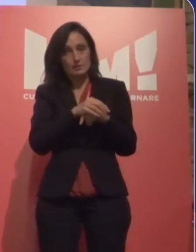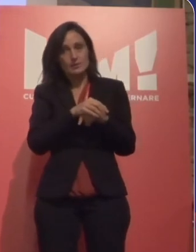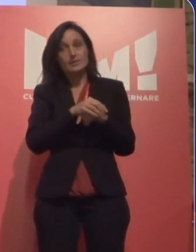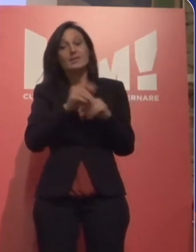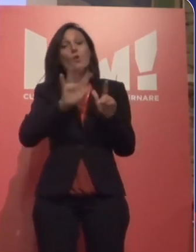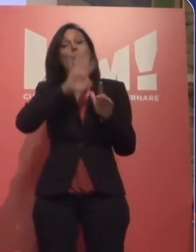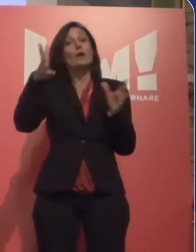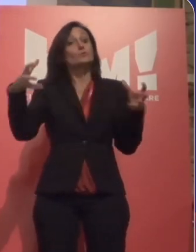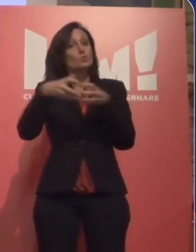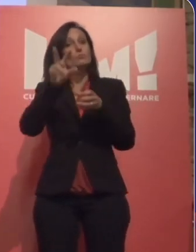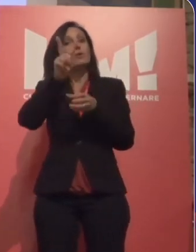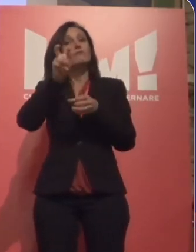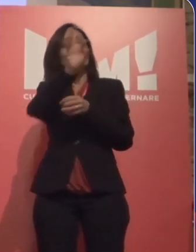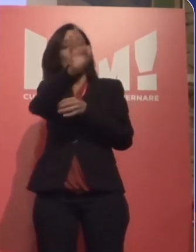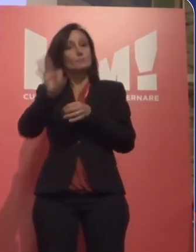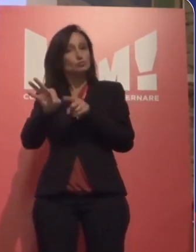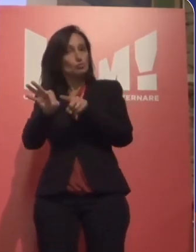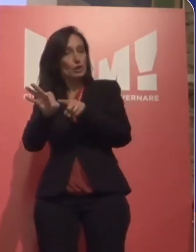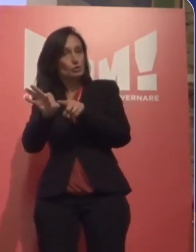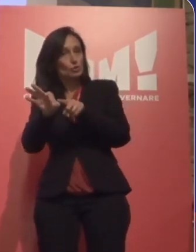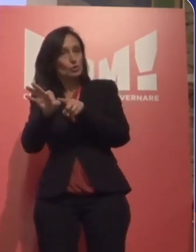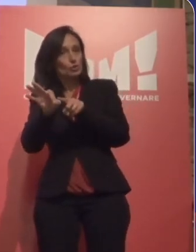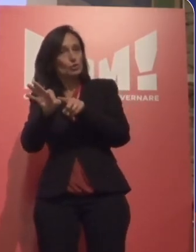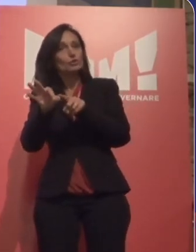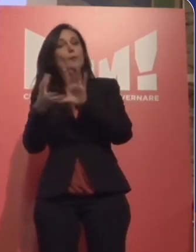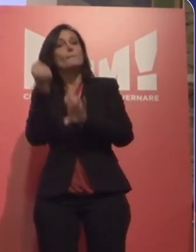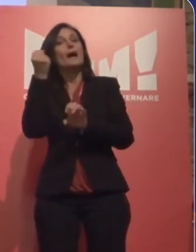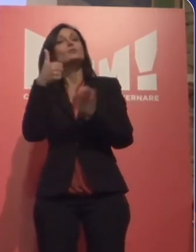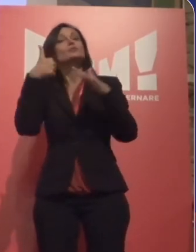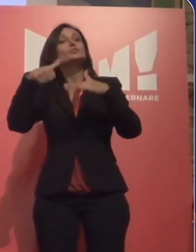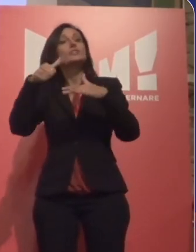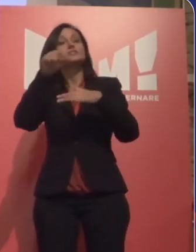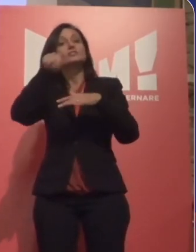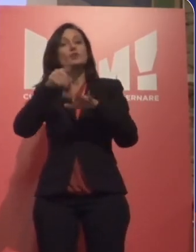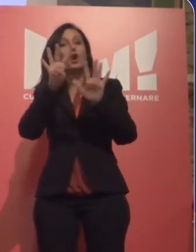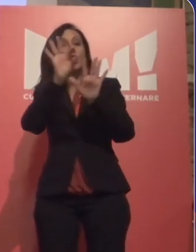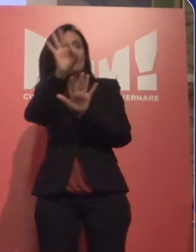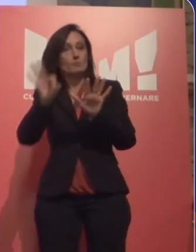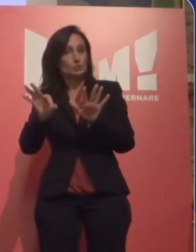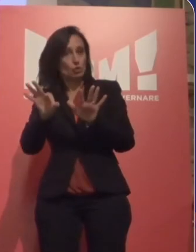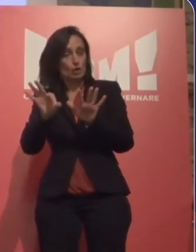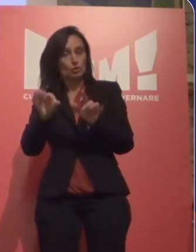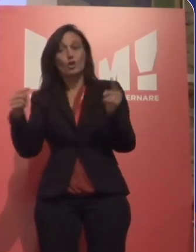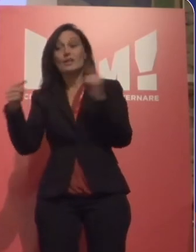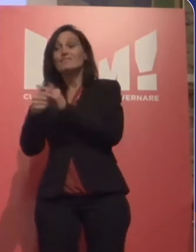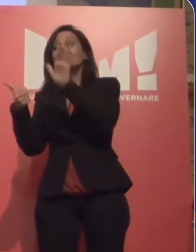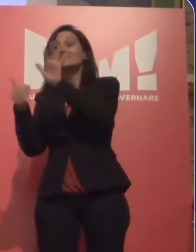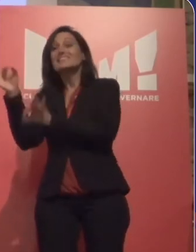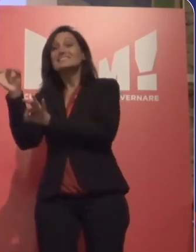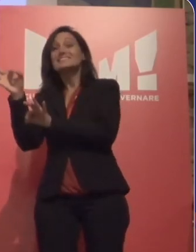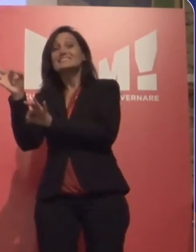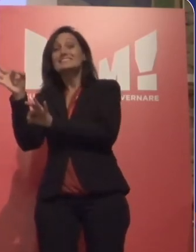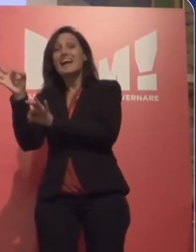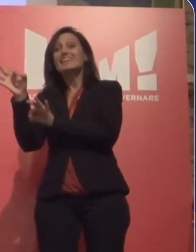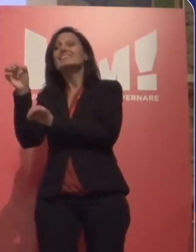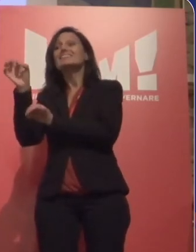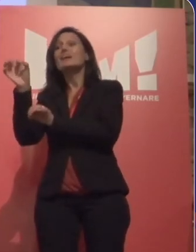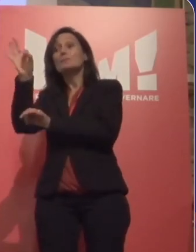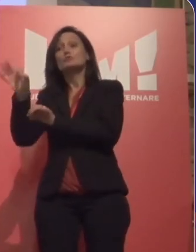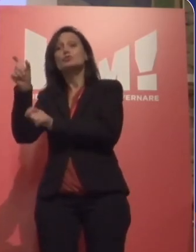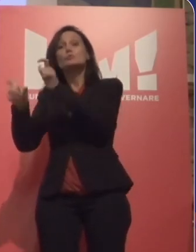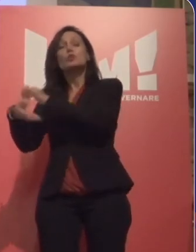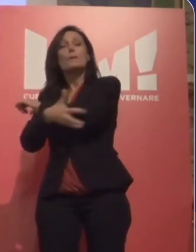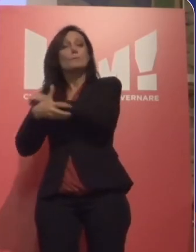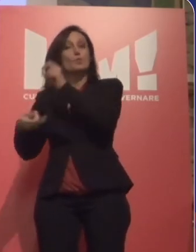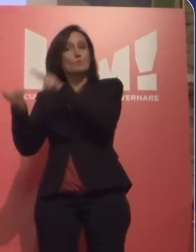cento essere titolare del 16,9 per cento lasciando al 60 per cento più povero il